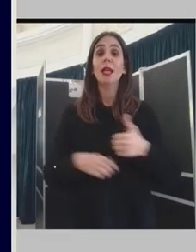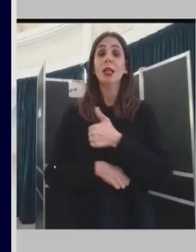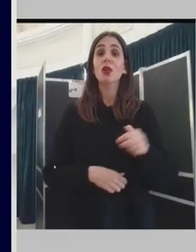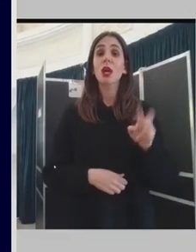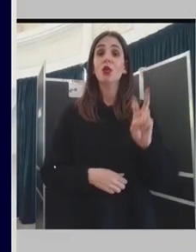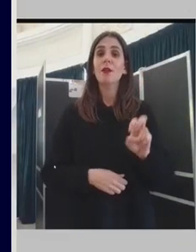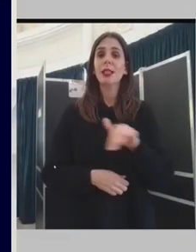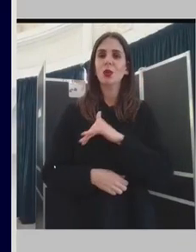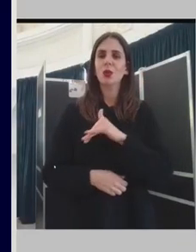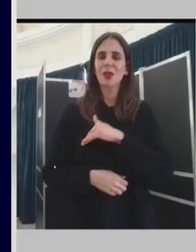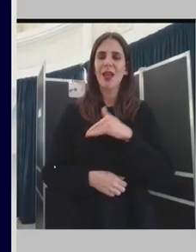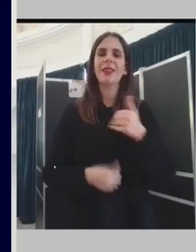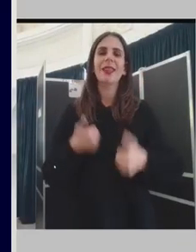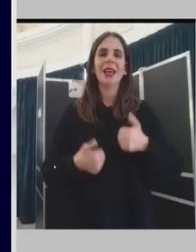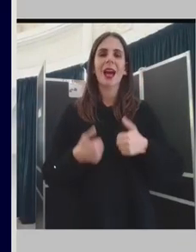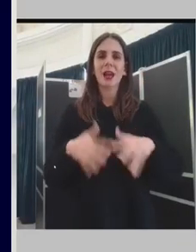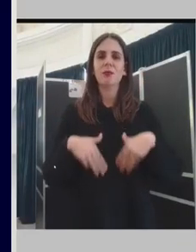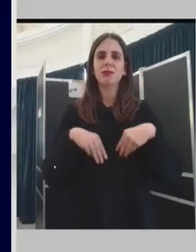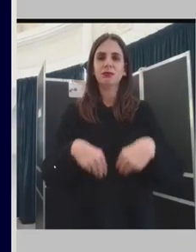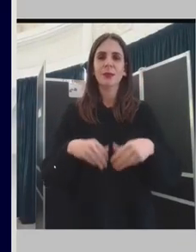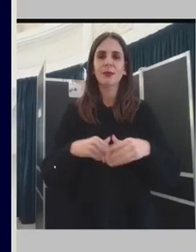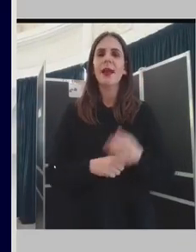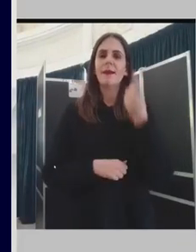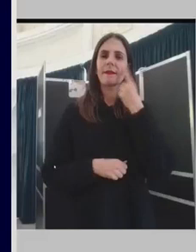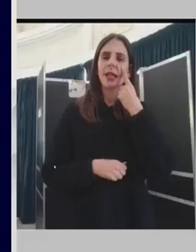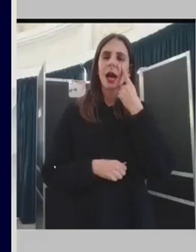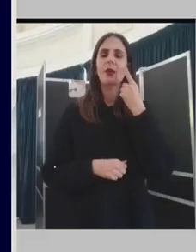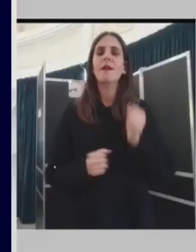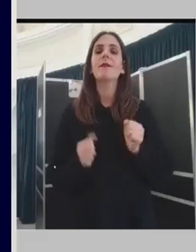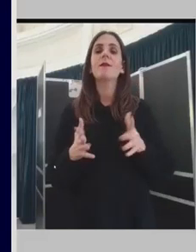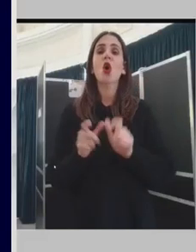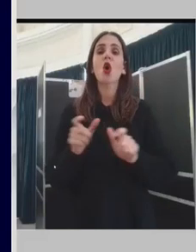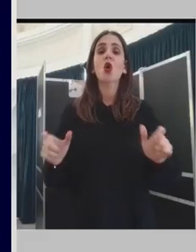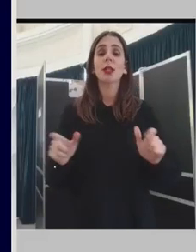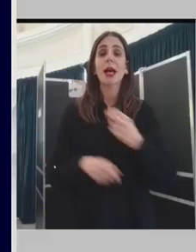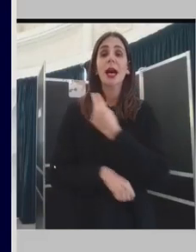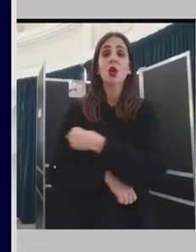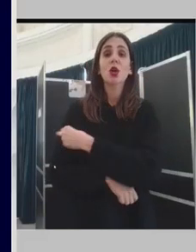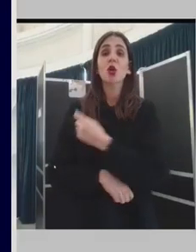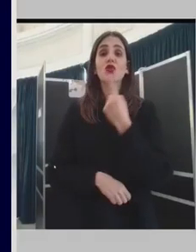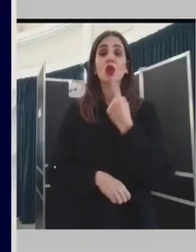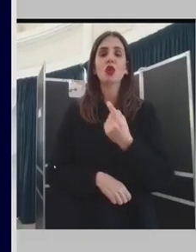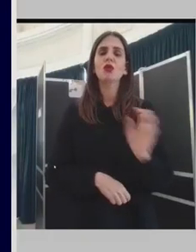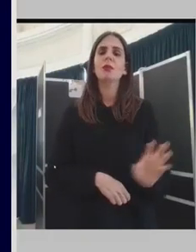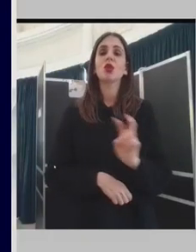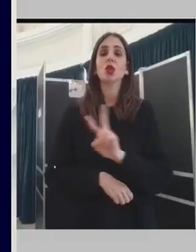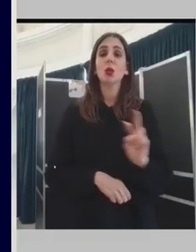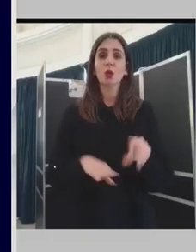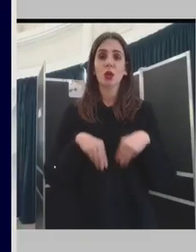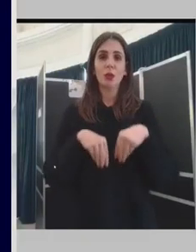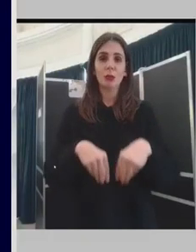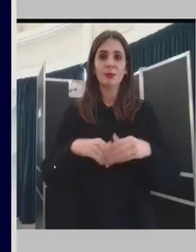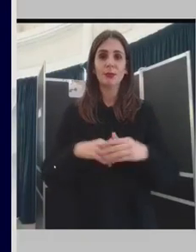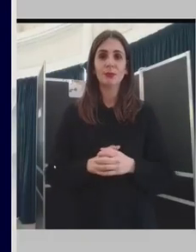studenti in gara e hanno visto circa 200 volontari dell'associazione coinvolti.